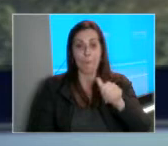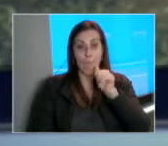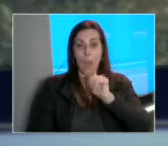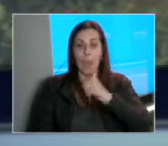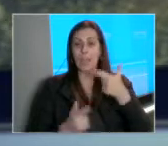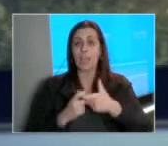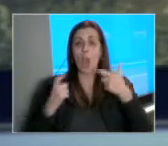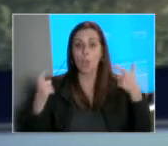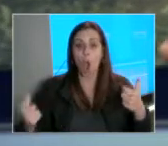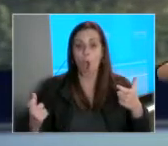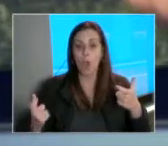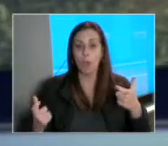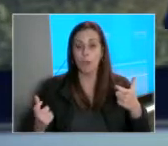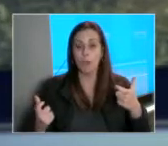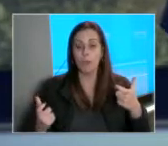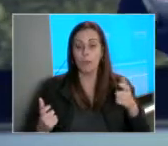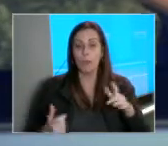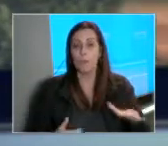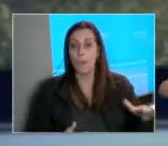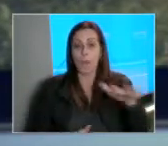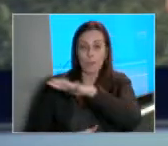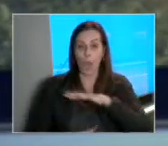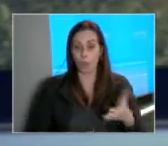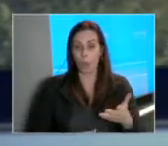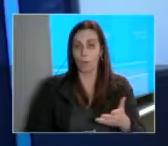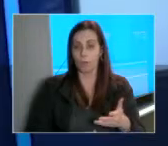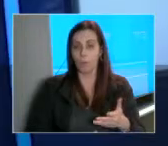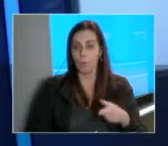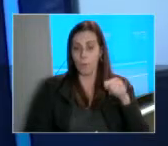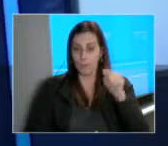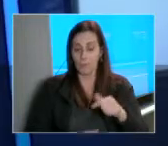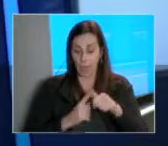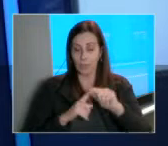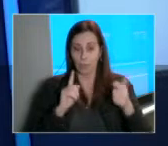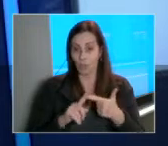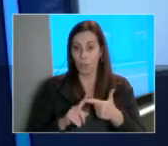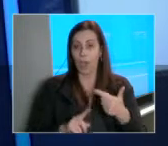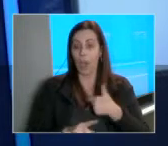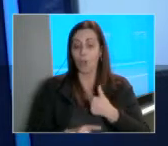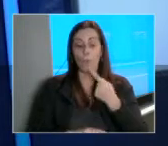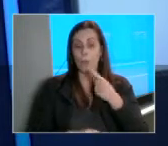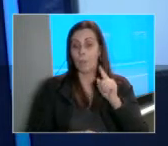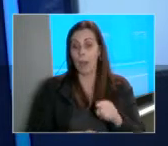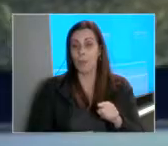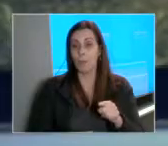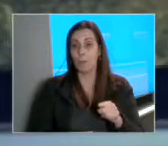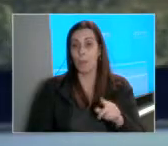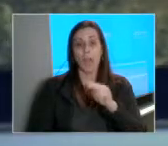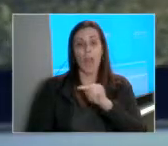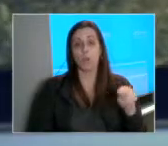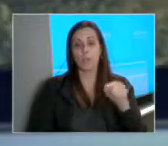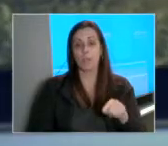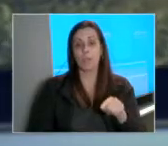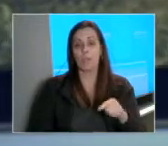הכי גדול, לא בארץ, במזרח התיכון גם. זה א', ב', אנחנו מדברים על הנושא